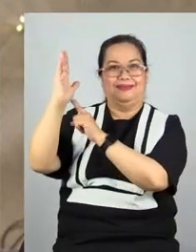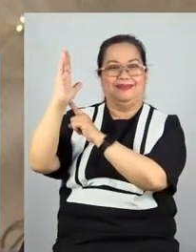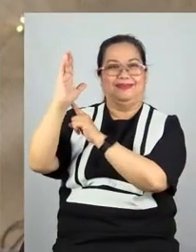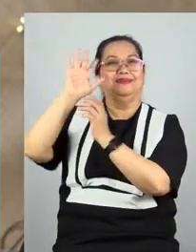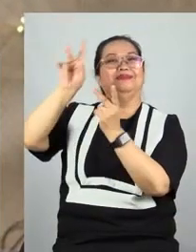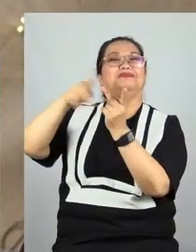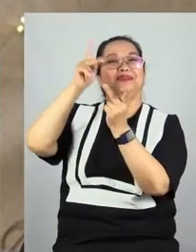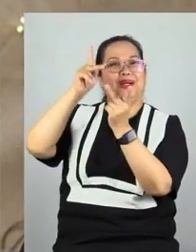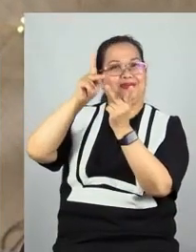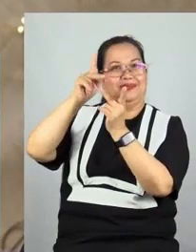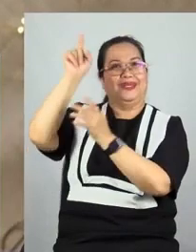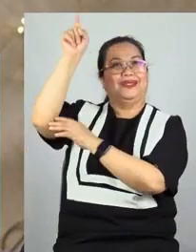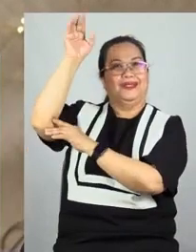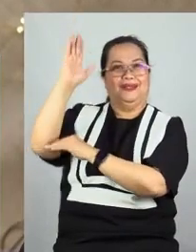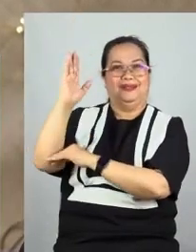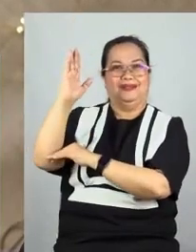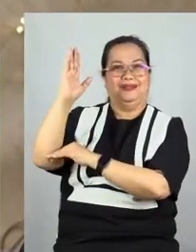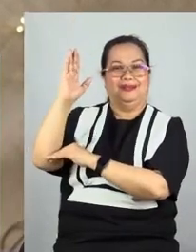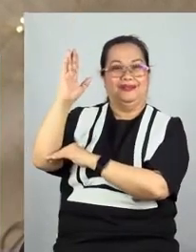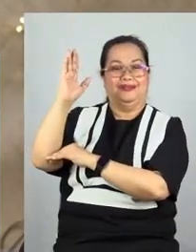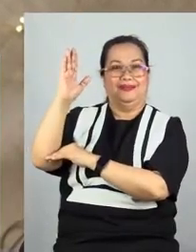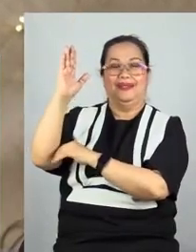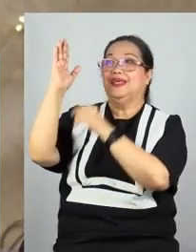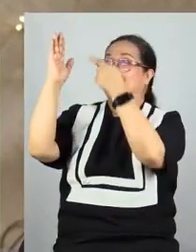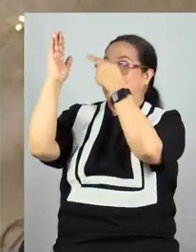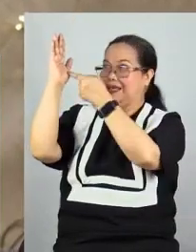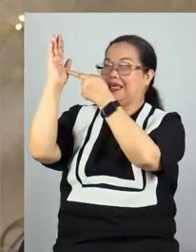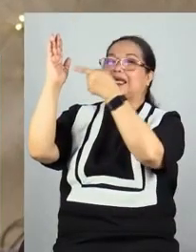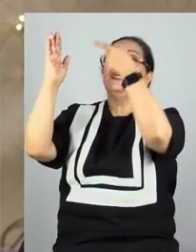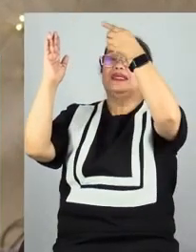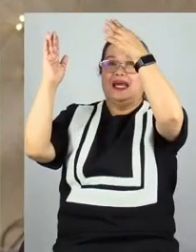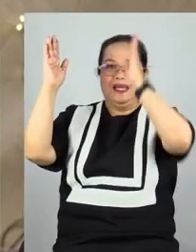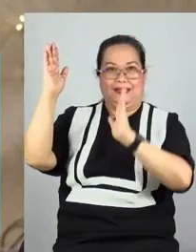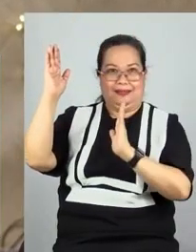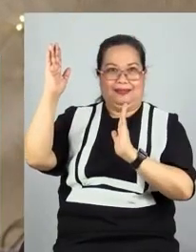Pareho po silang Diyos. Siya po ay Diyos.